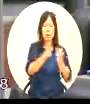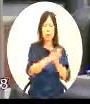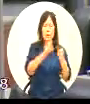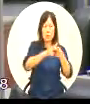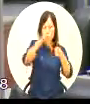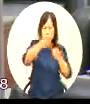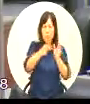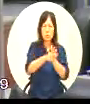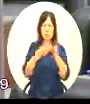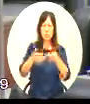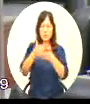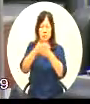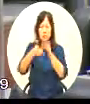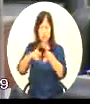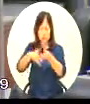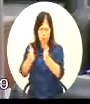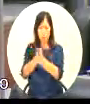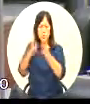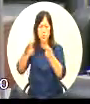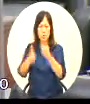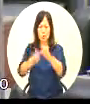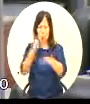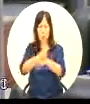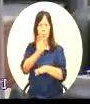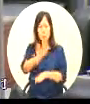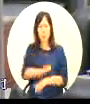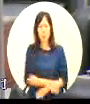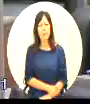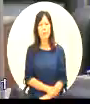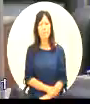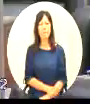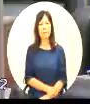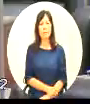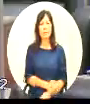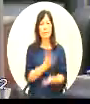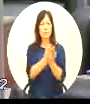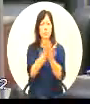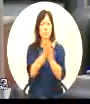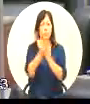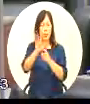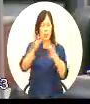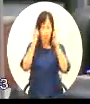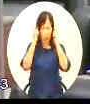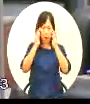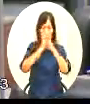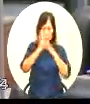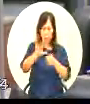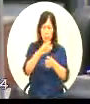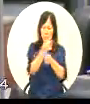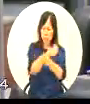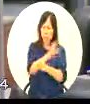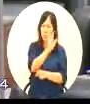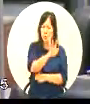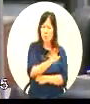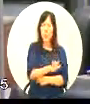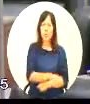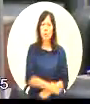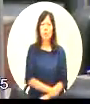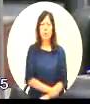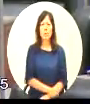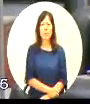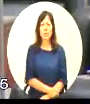在在交通部担任次长。那我想这么多的高雄市有高雄经验的这些我们